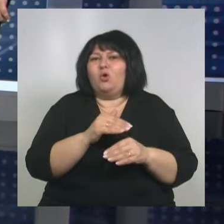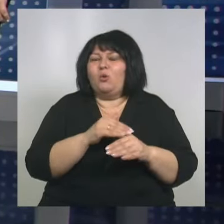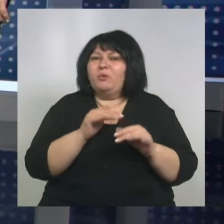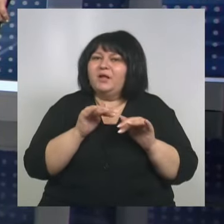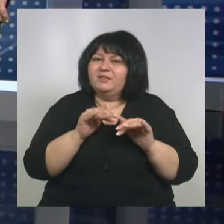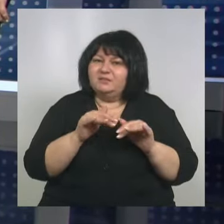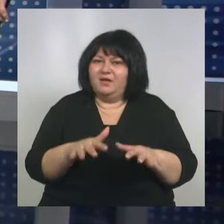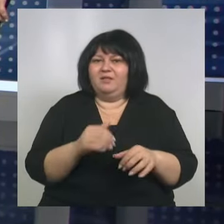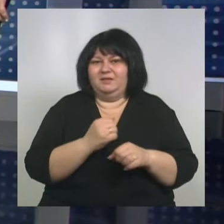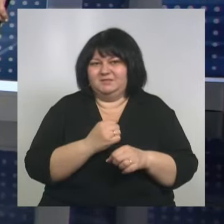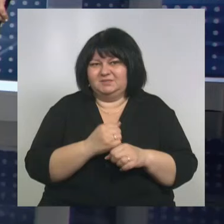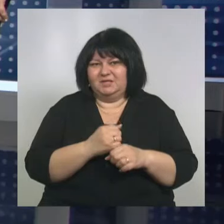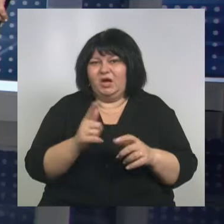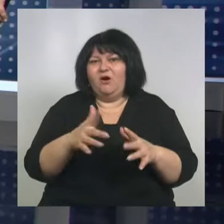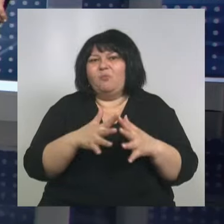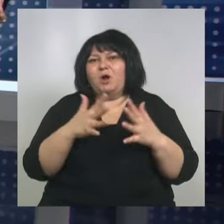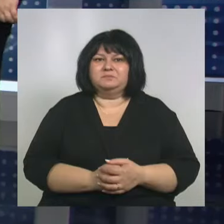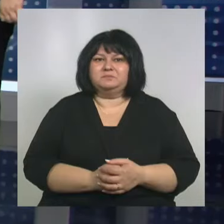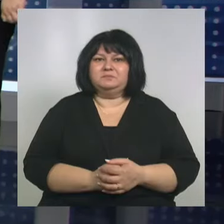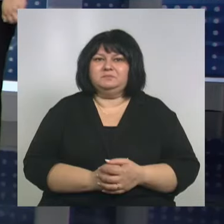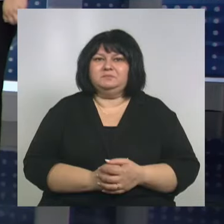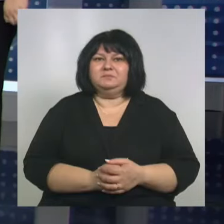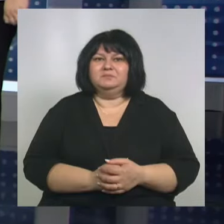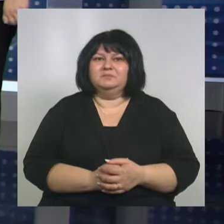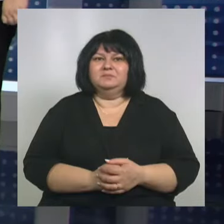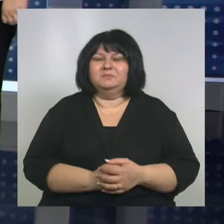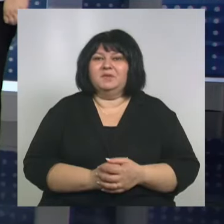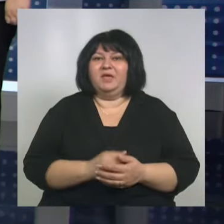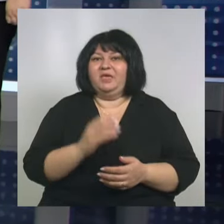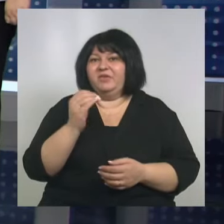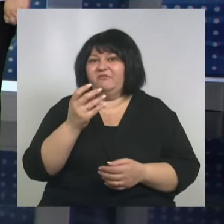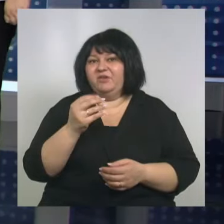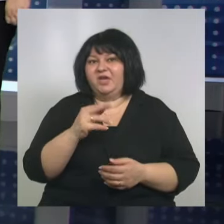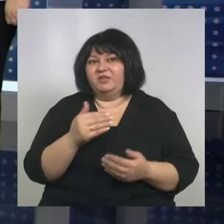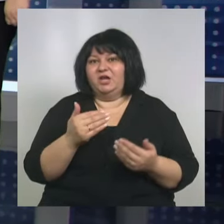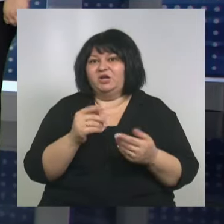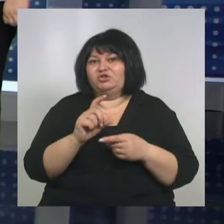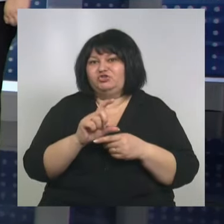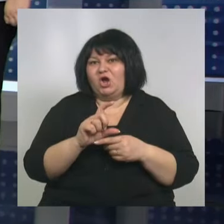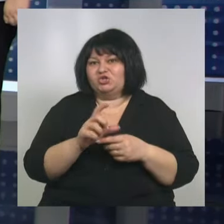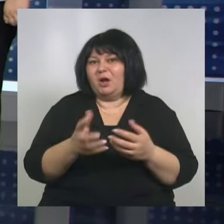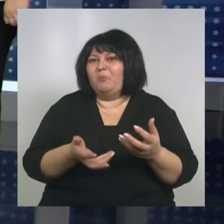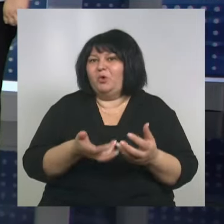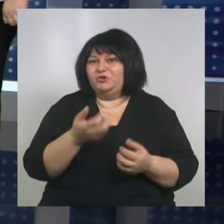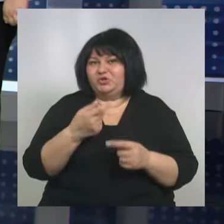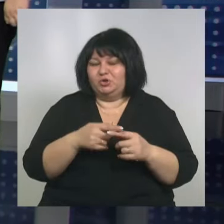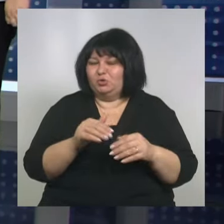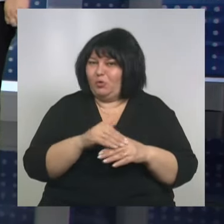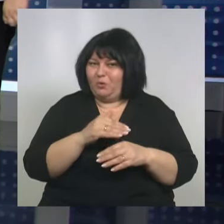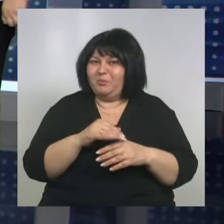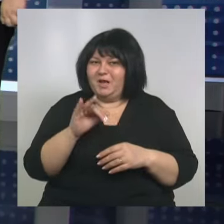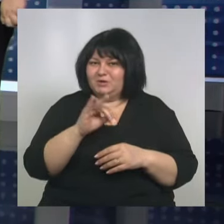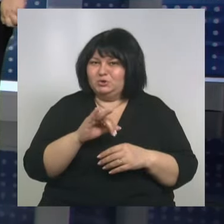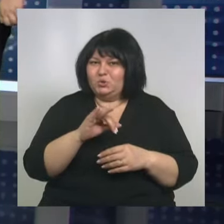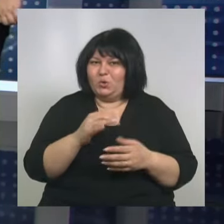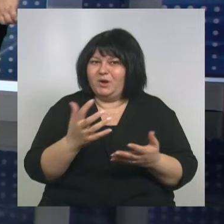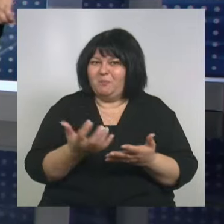свой вклад вот в такую большую вашу работу Евгения Ну вот с чашкой поддержка такая добрая история